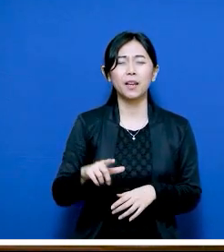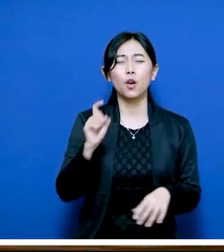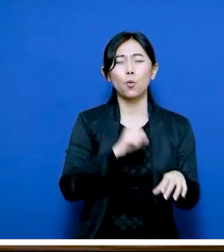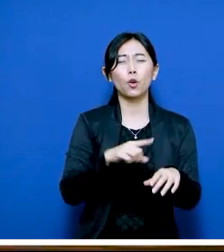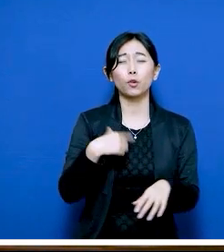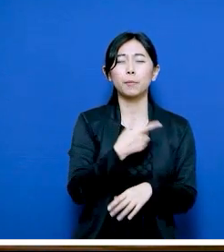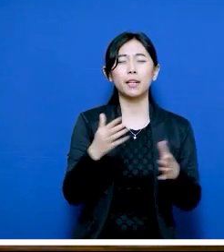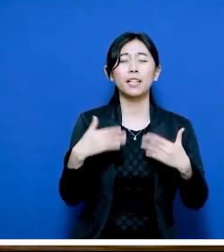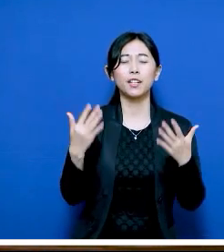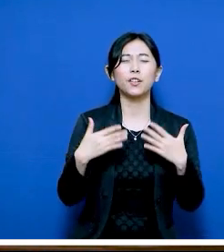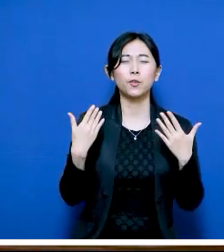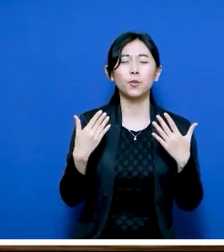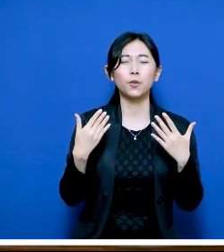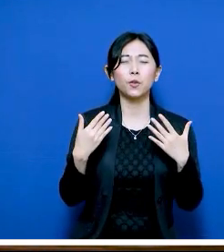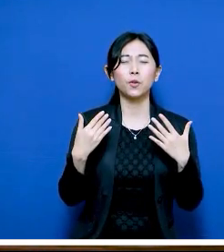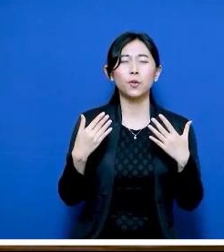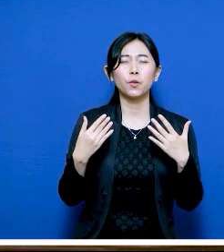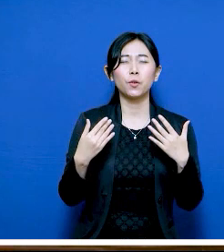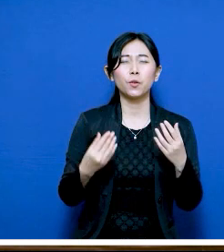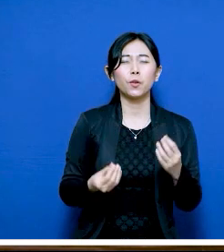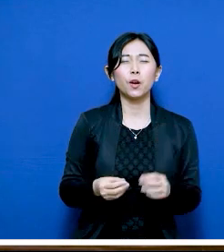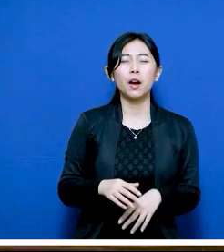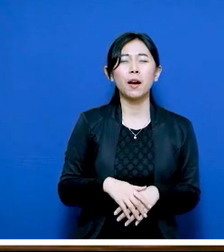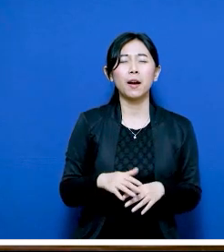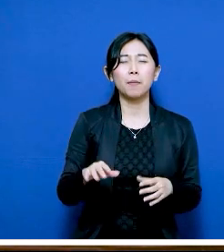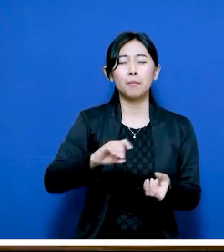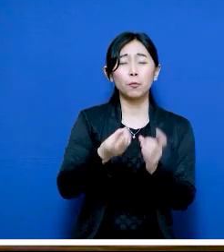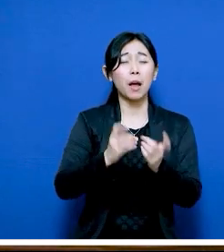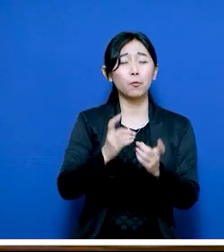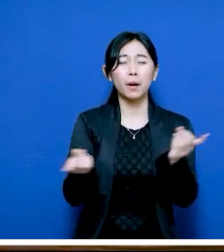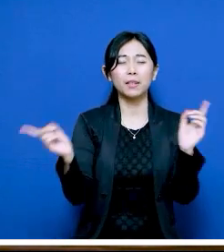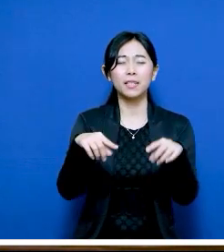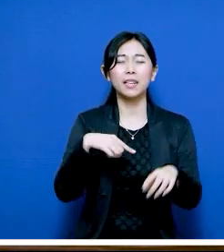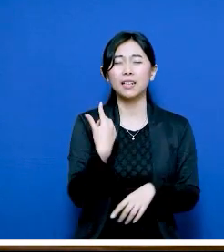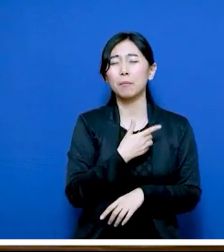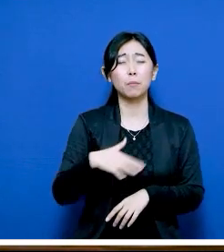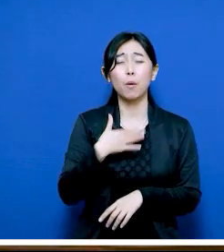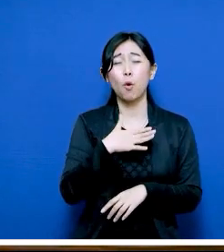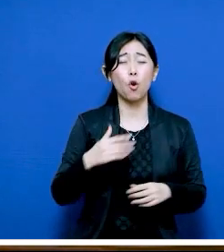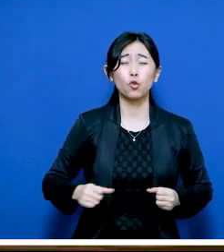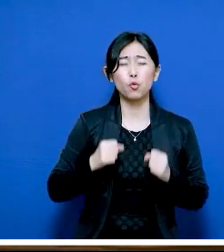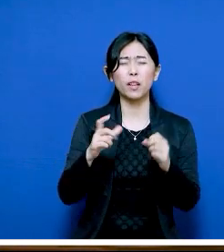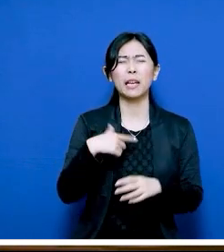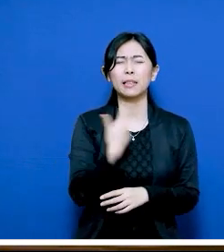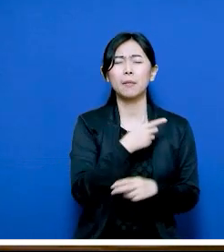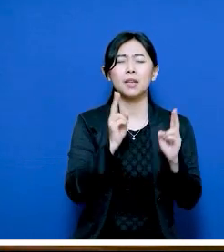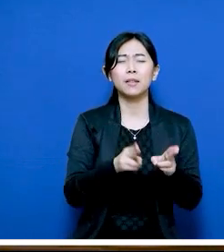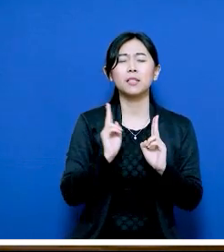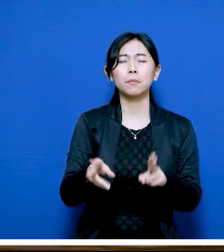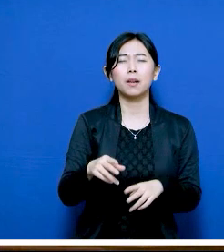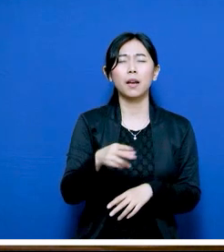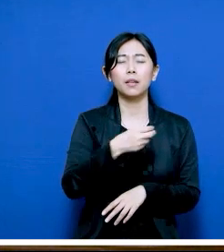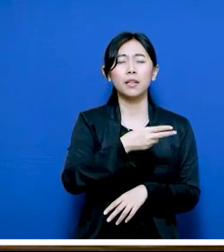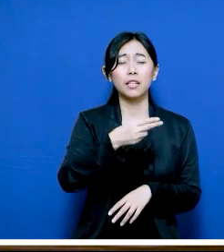Ketika kami rindu berbagai perubahan dan perbaikan terjadi, kami mohon kuatkan kami sebagai warga